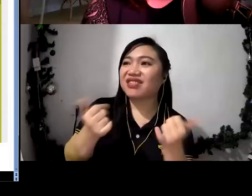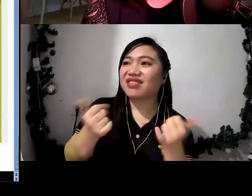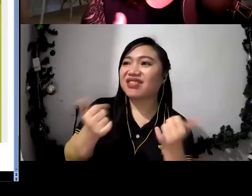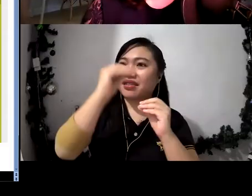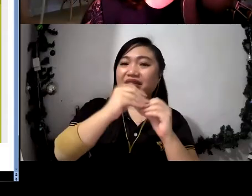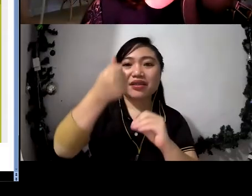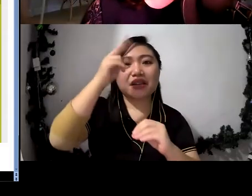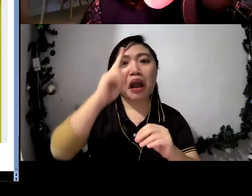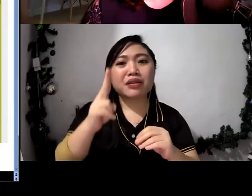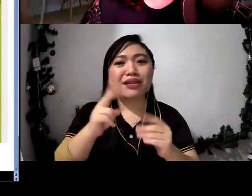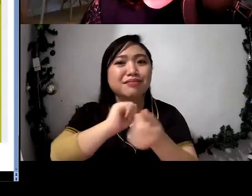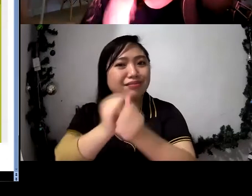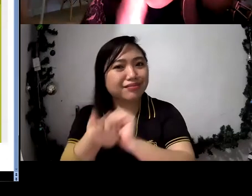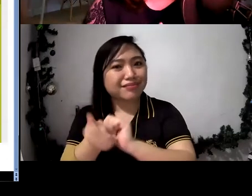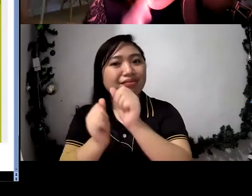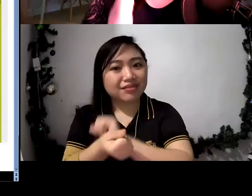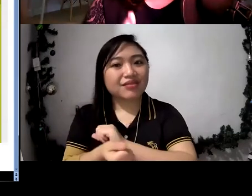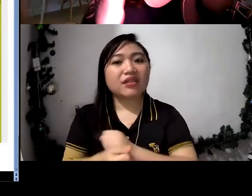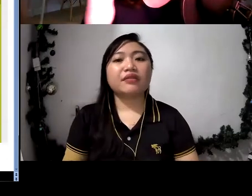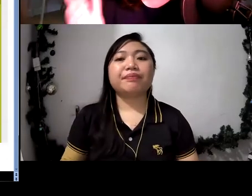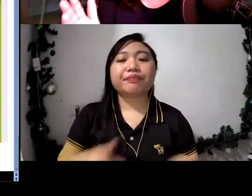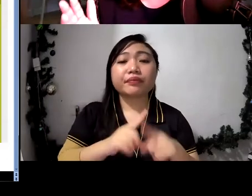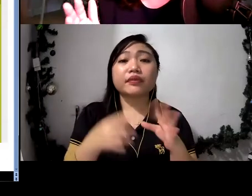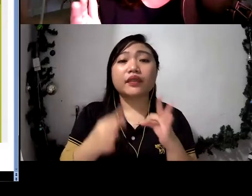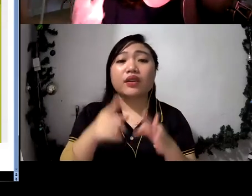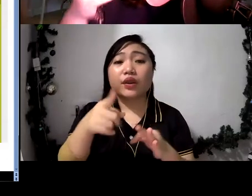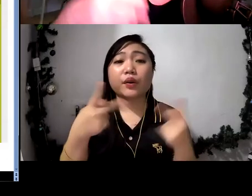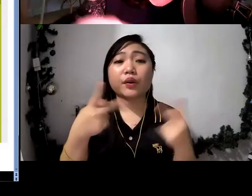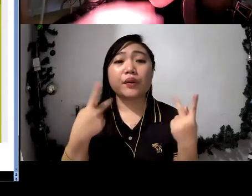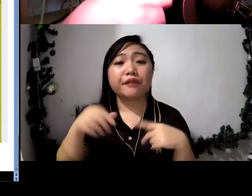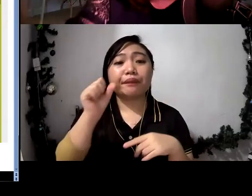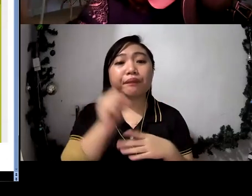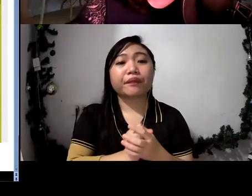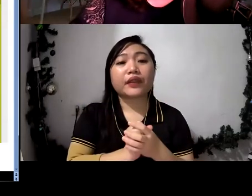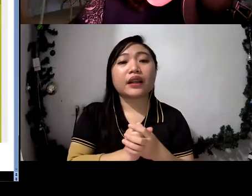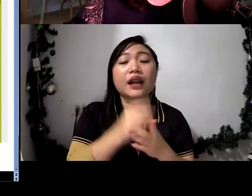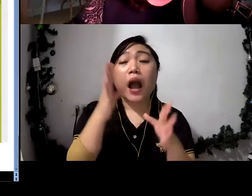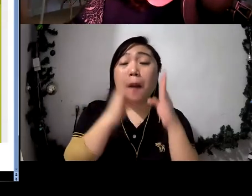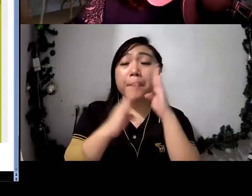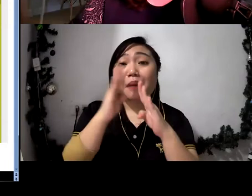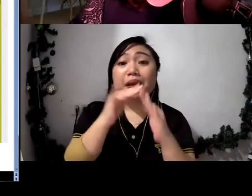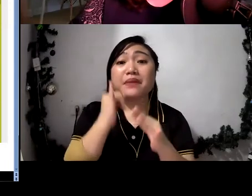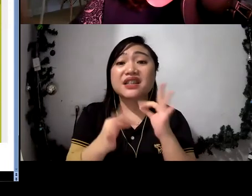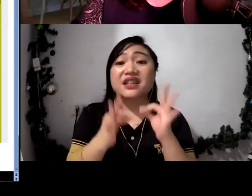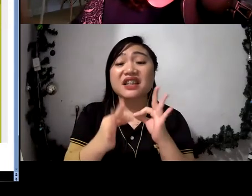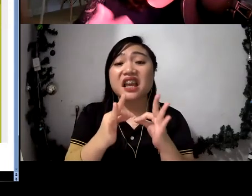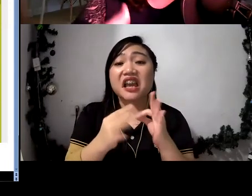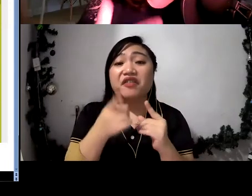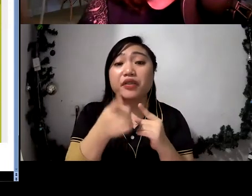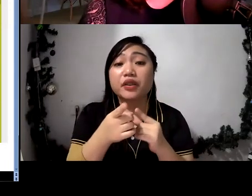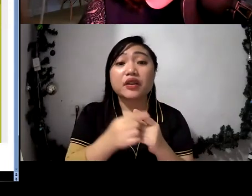problema mo kapag nagkaroon ka ng ibang sexual orientation na hindi conforming, no, yung tinatawag nating hindi siya